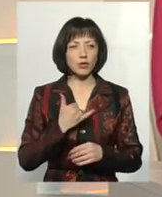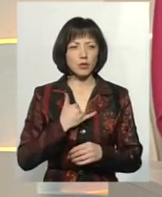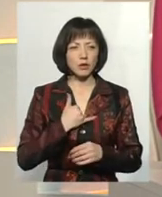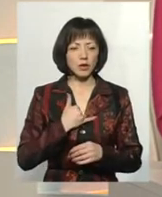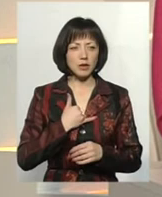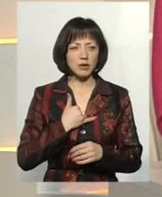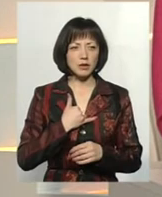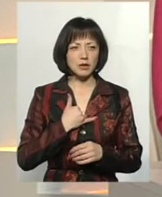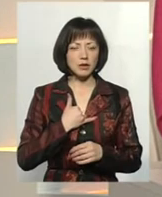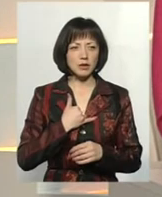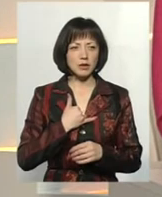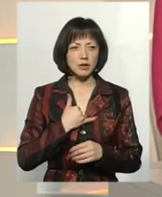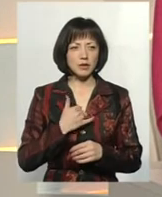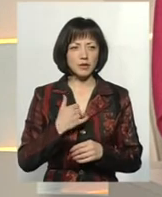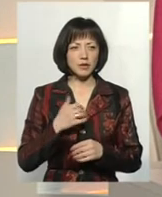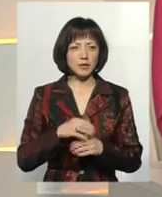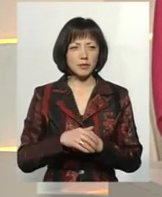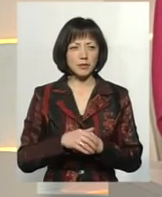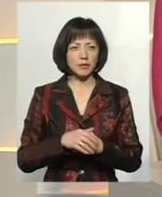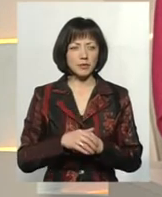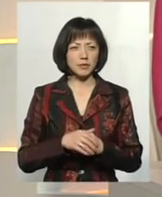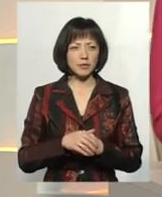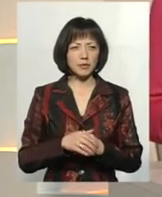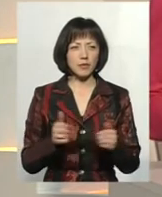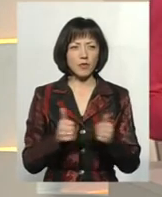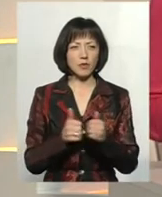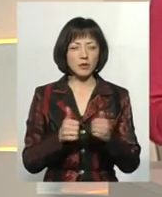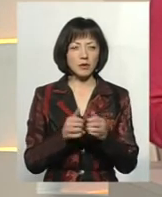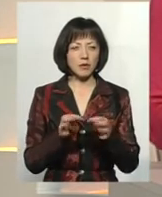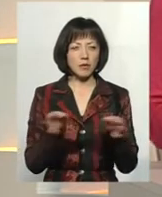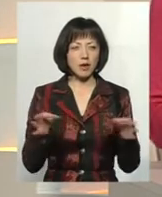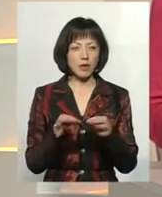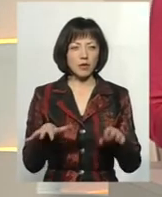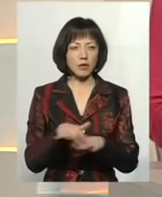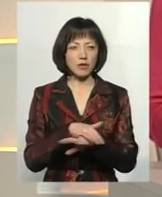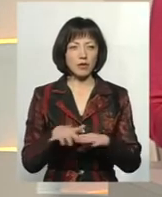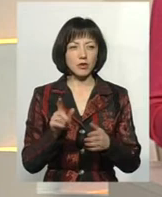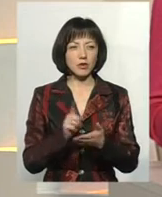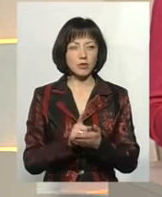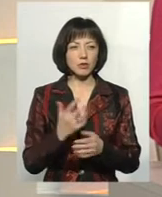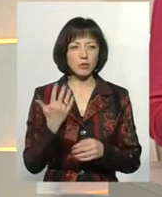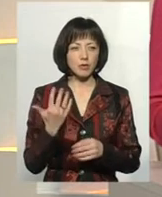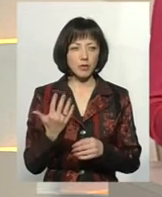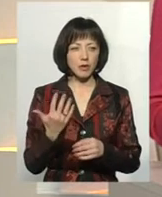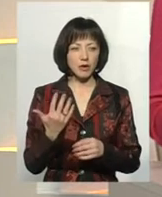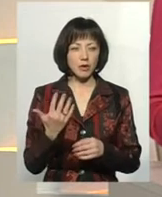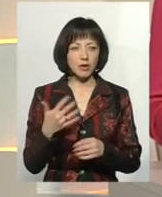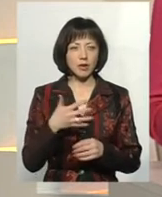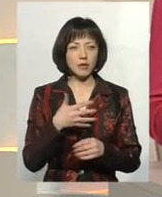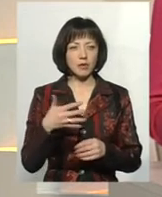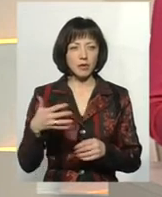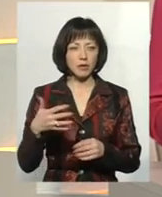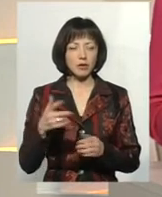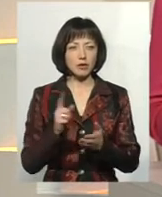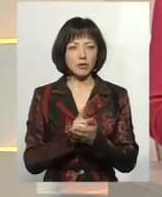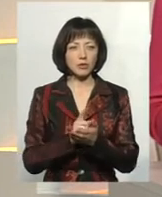є Адмон 5-этажку, возле макаронної фабрики. Должно бути 5, стало 6 этажей.